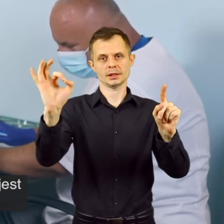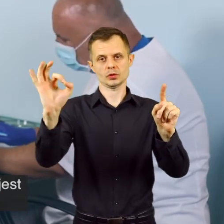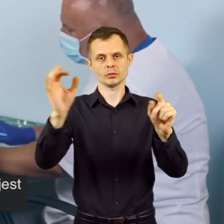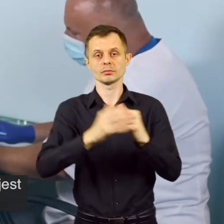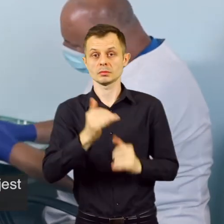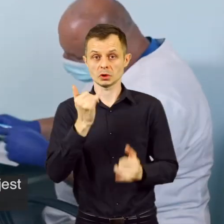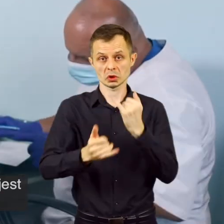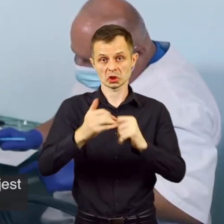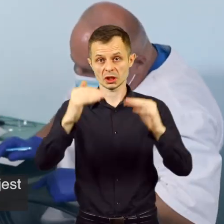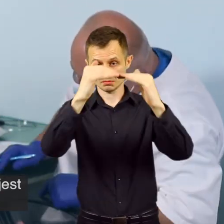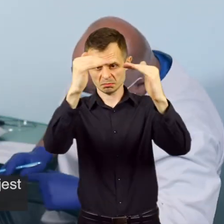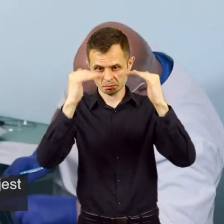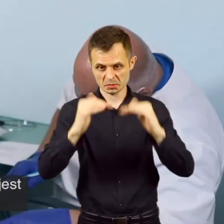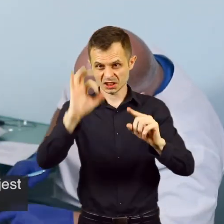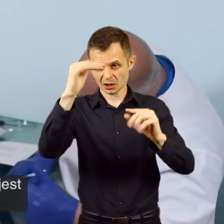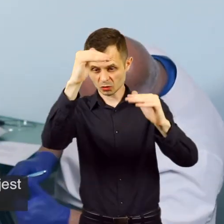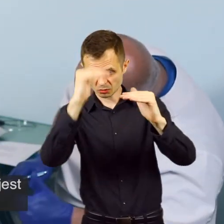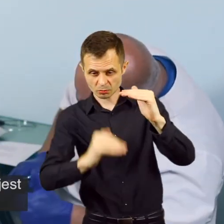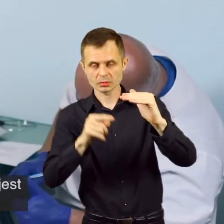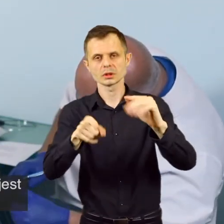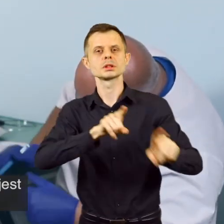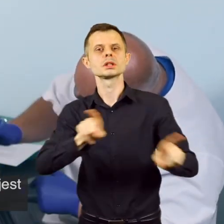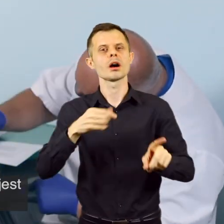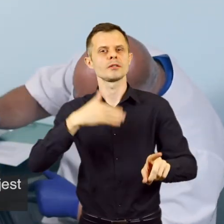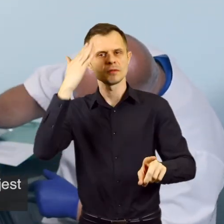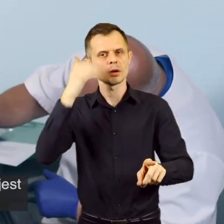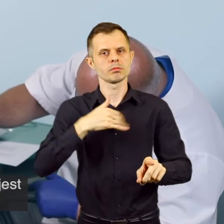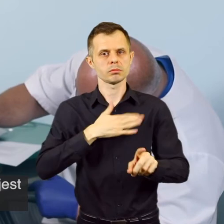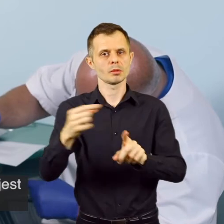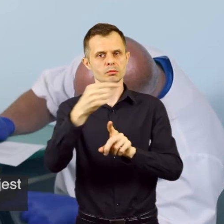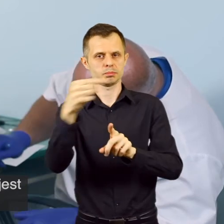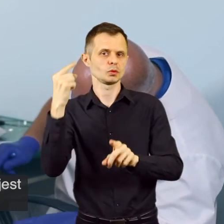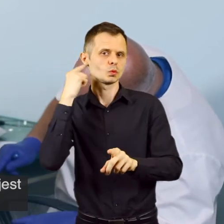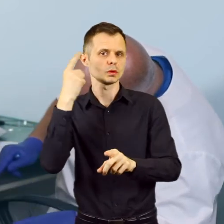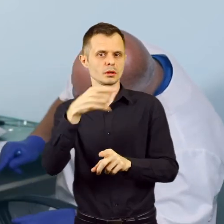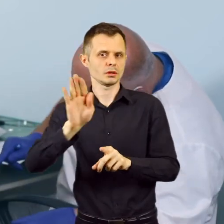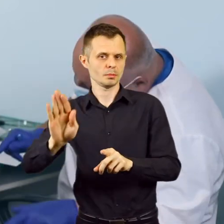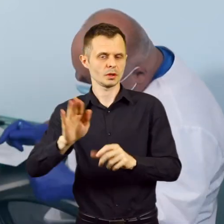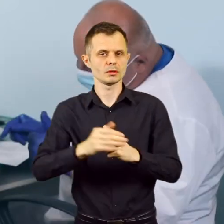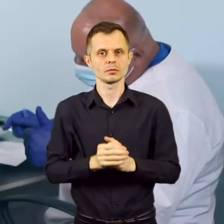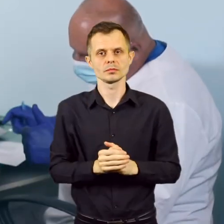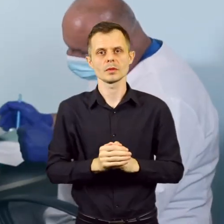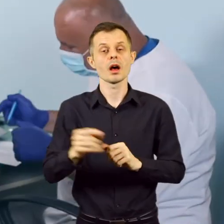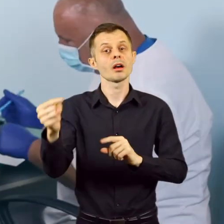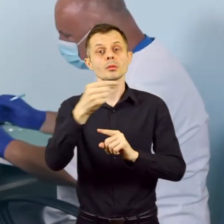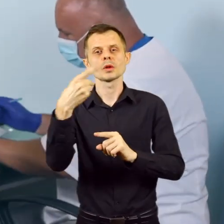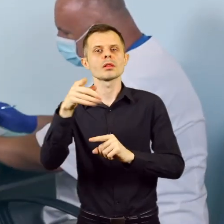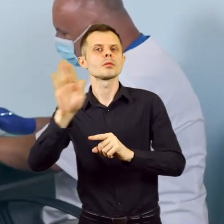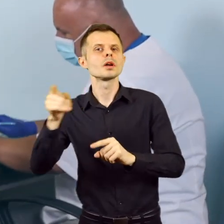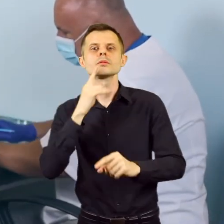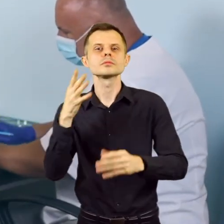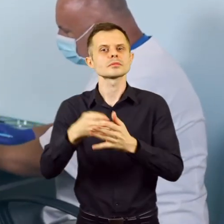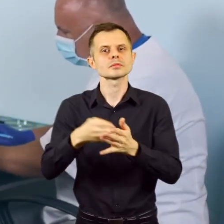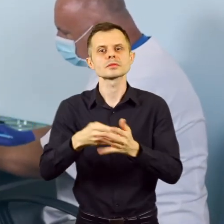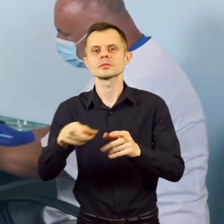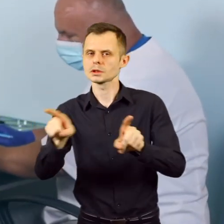0. Jeżeli jest poniżej linii 0, to znaczy, że mamy ubytek słuchu w decybelach. Wielkość tego ubytku